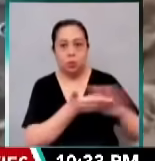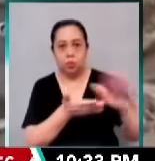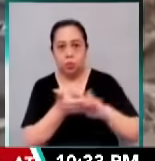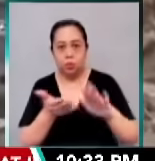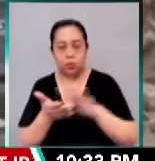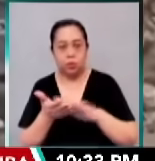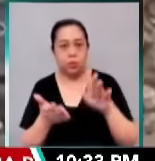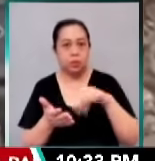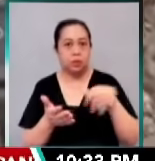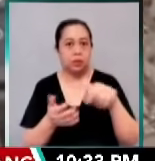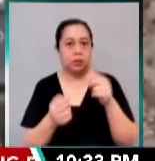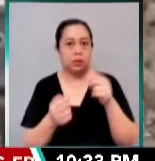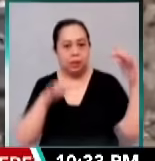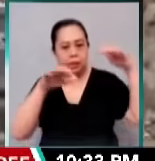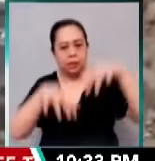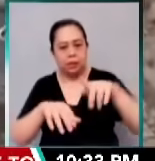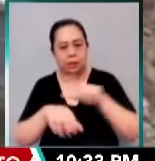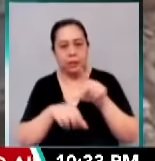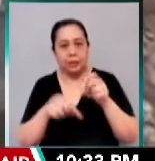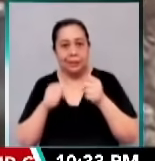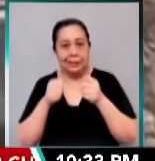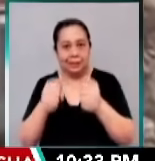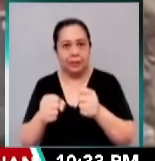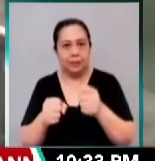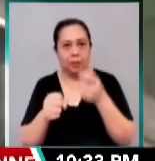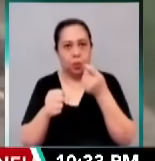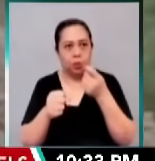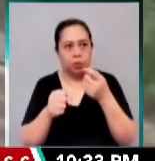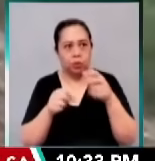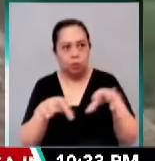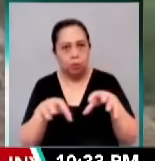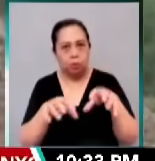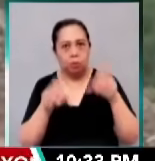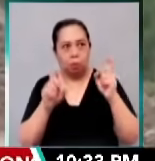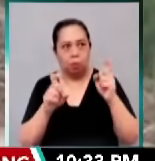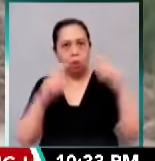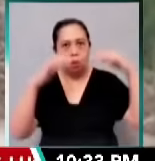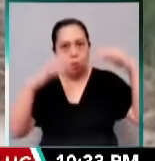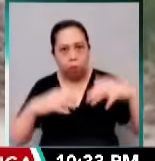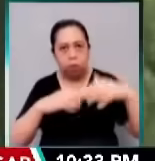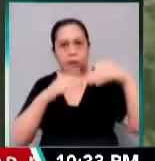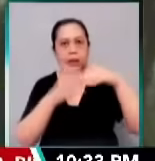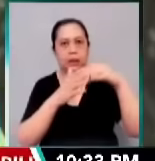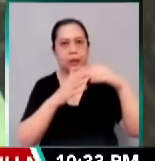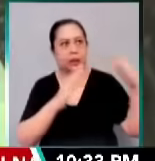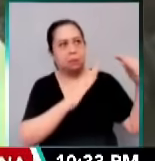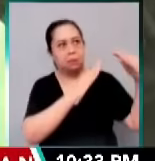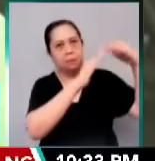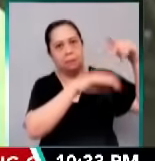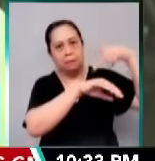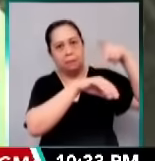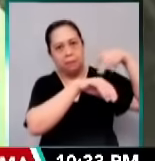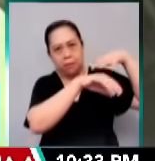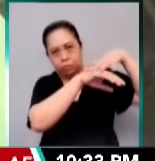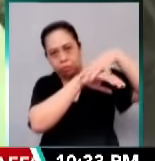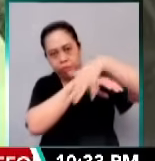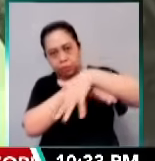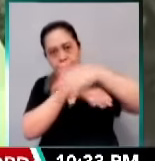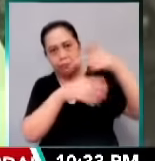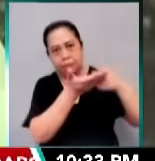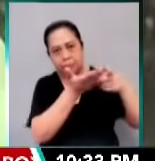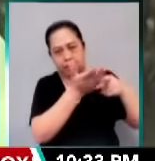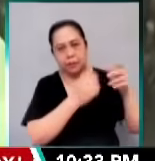natabunang kalsada dahil kaunting galaw lang, guguho na naman ang tuktok ng bahagi nito. May istorya dire sa kanong